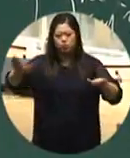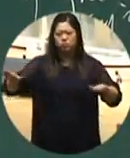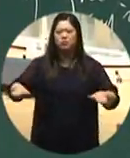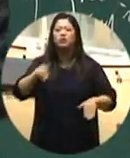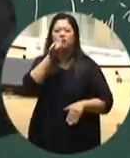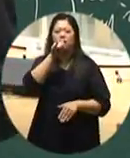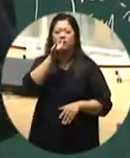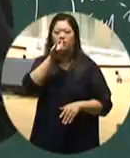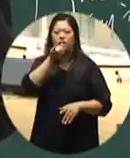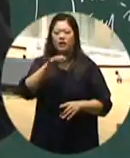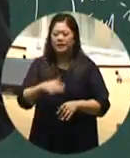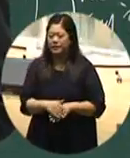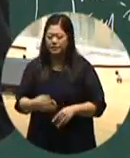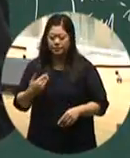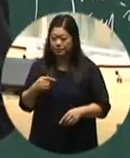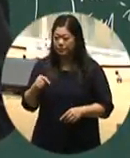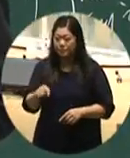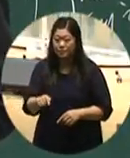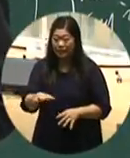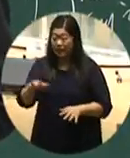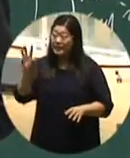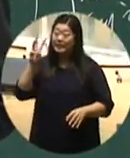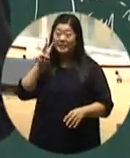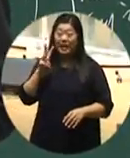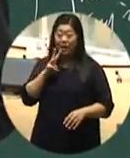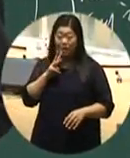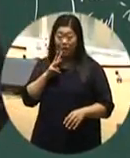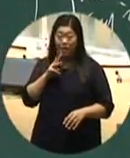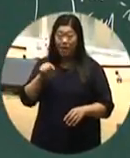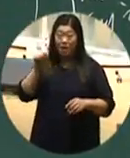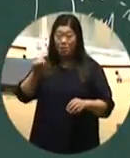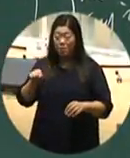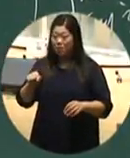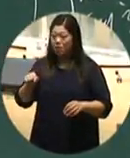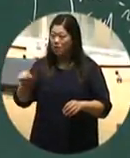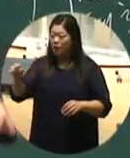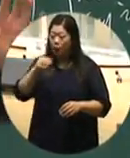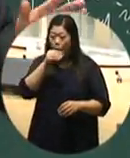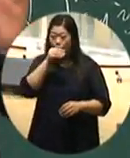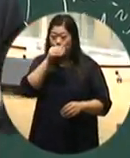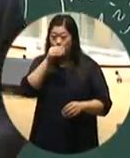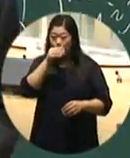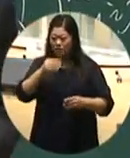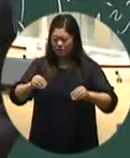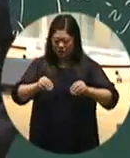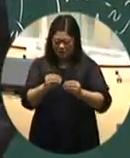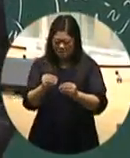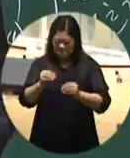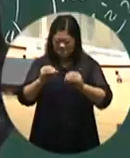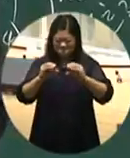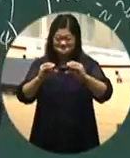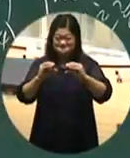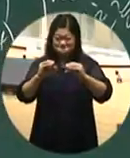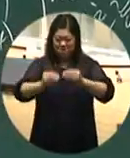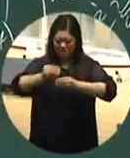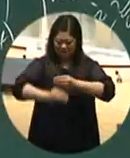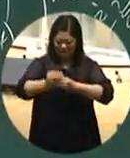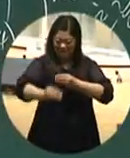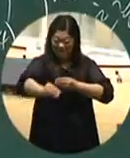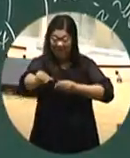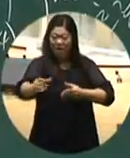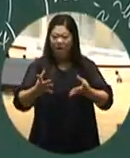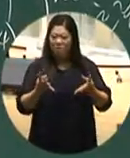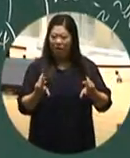everywhere. 예원교회 와 보면요 헌금하기 좋도록 해놔서 봉투가 많아. At the Yeowon Church, it's very easy to give offering because